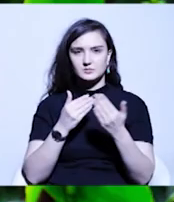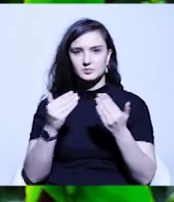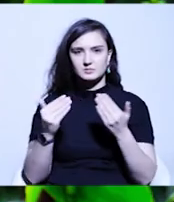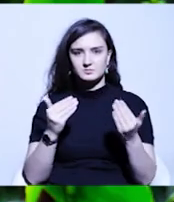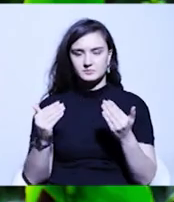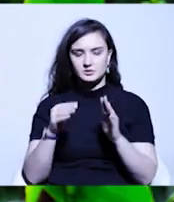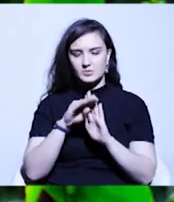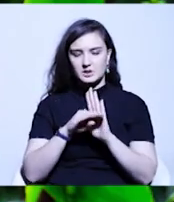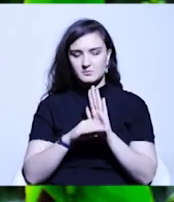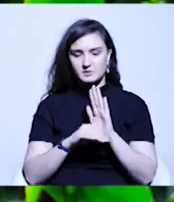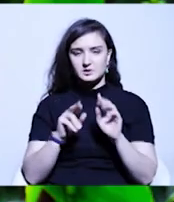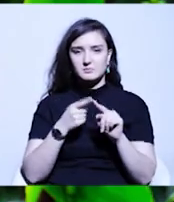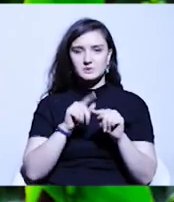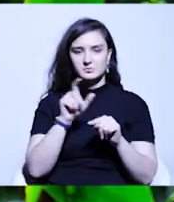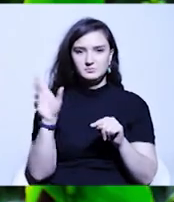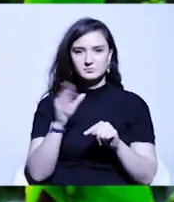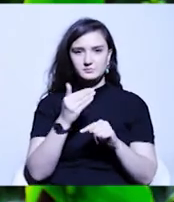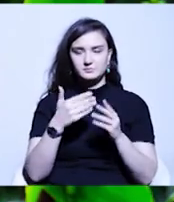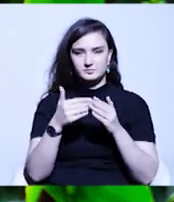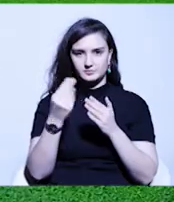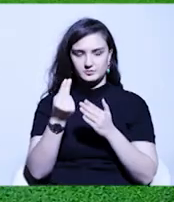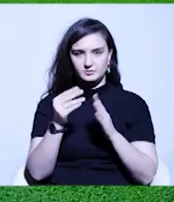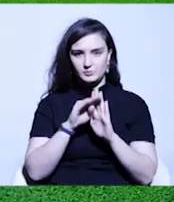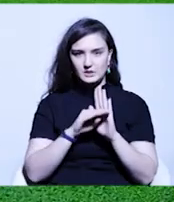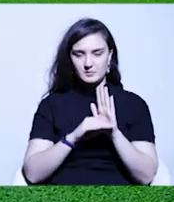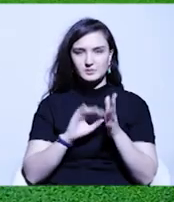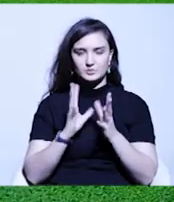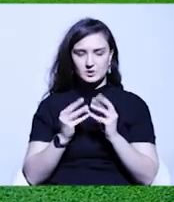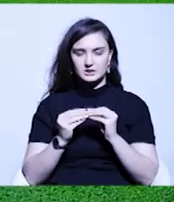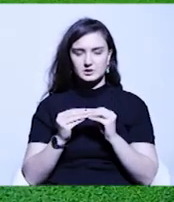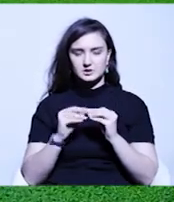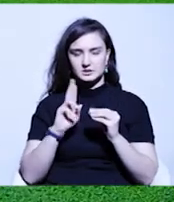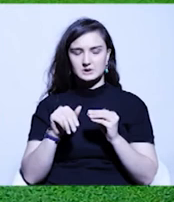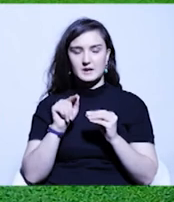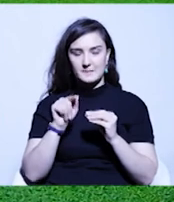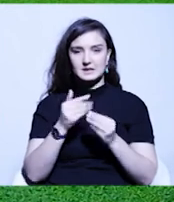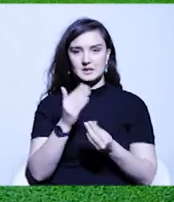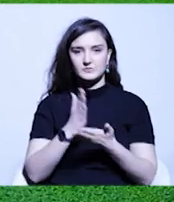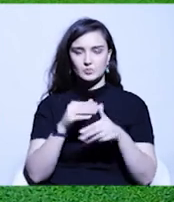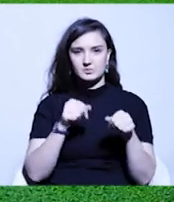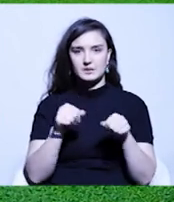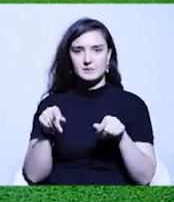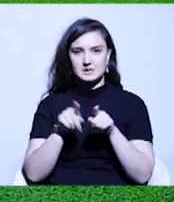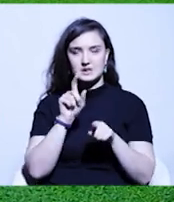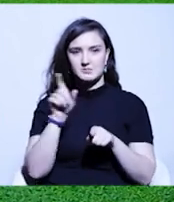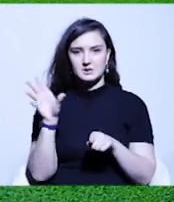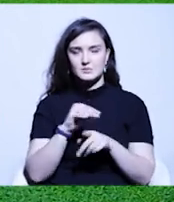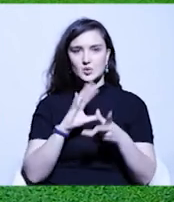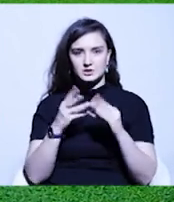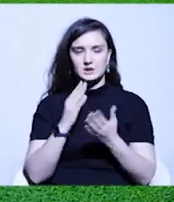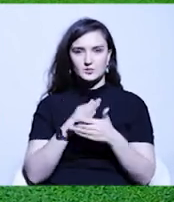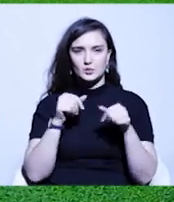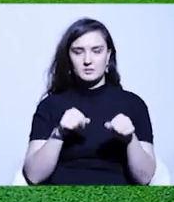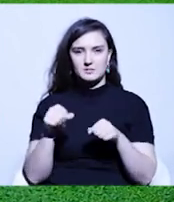თავისებურებების ჩამოყალიბებას და ამ ადამიანების ხელოვნების ჩამოყალიბებას ზოგადად. და მათ აქვთ უფლება, ასეთ ადამიანებს ზოგადად